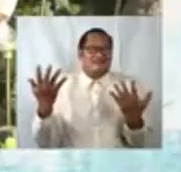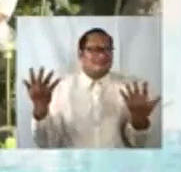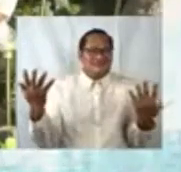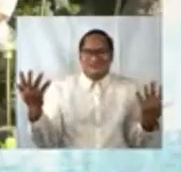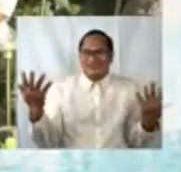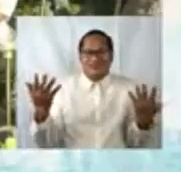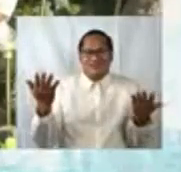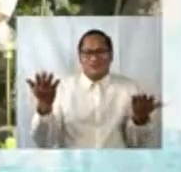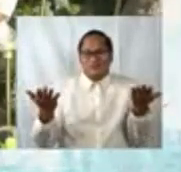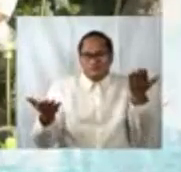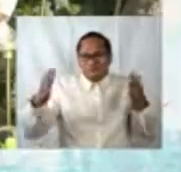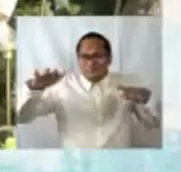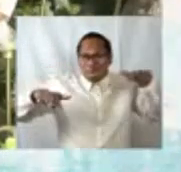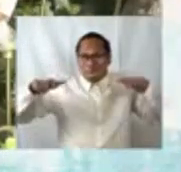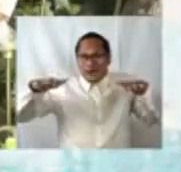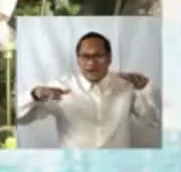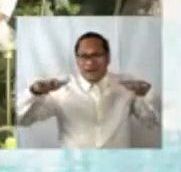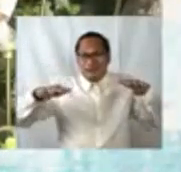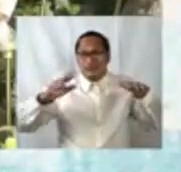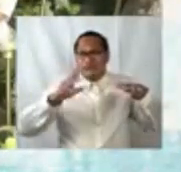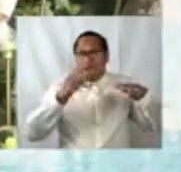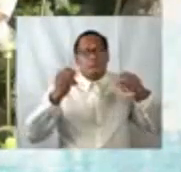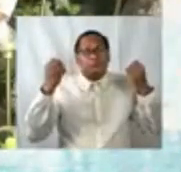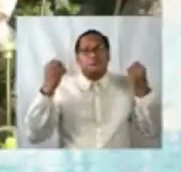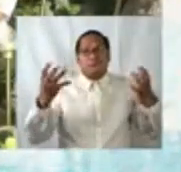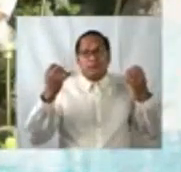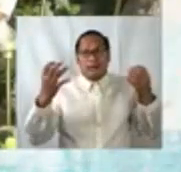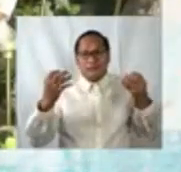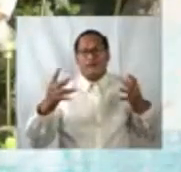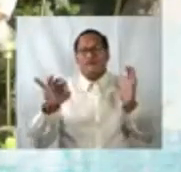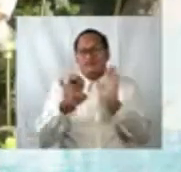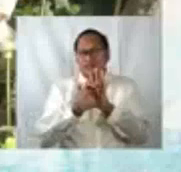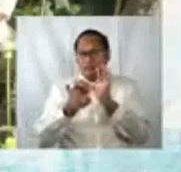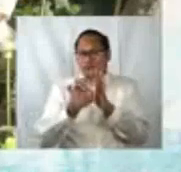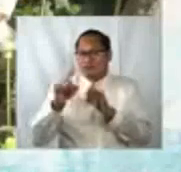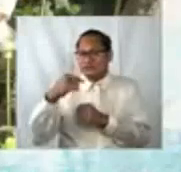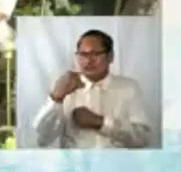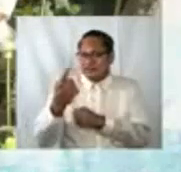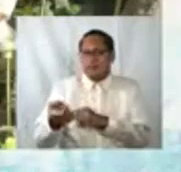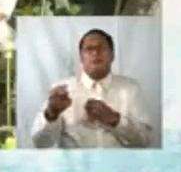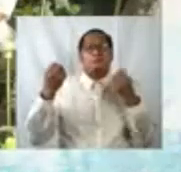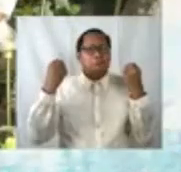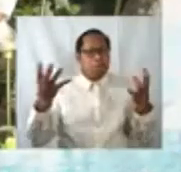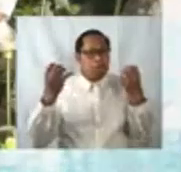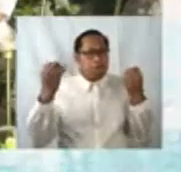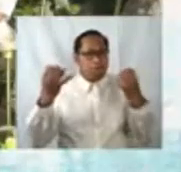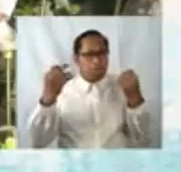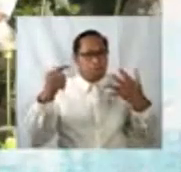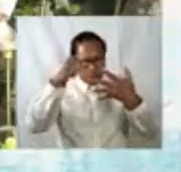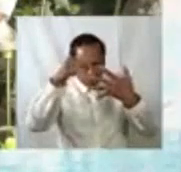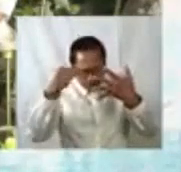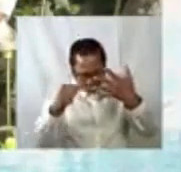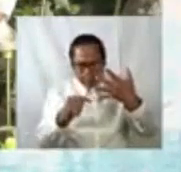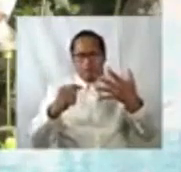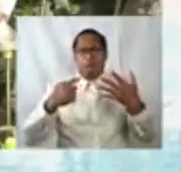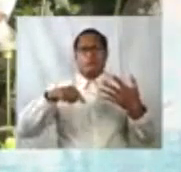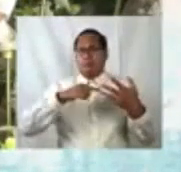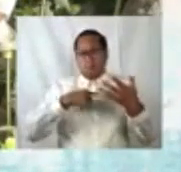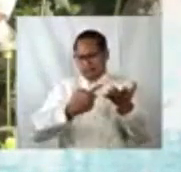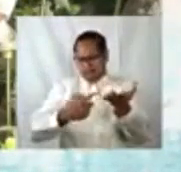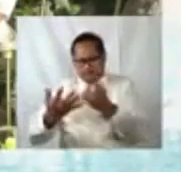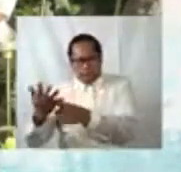magtimbang ng pinakamarami. Kasi parang pag sinasabi natin may pinakamarami, para tayo nagtatangi. Alam